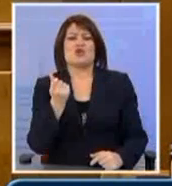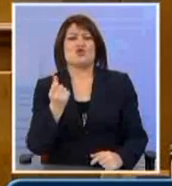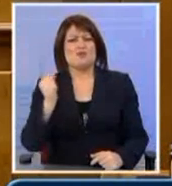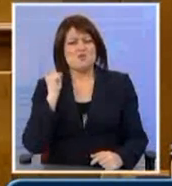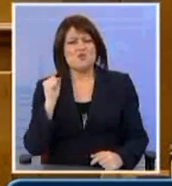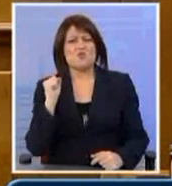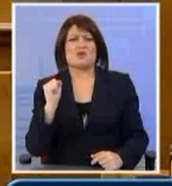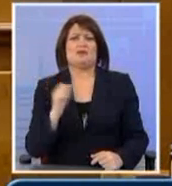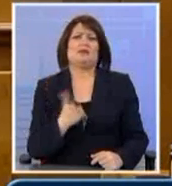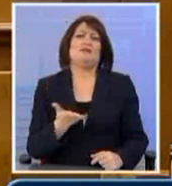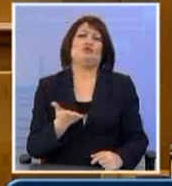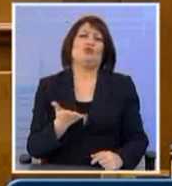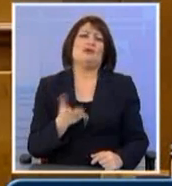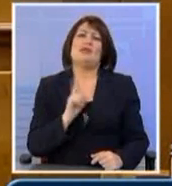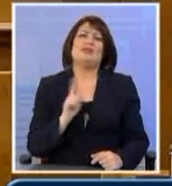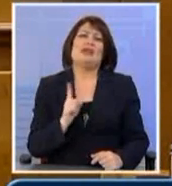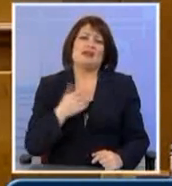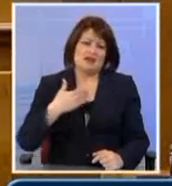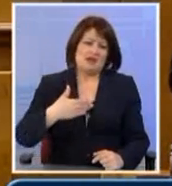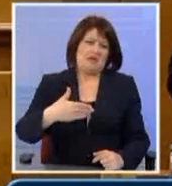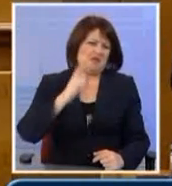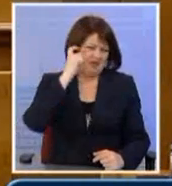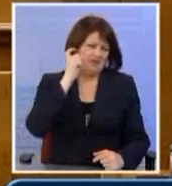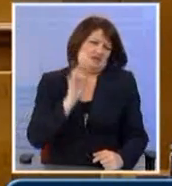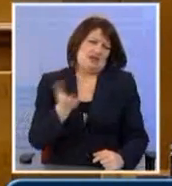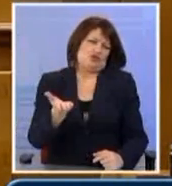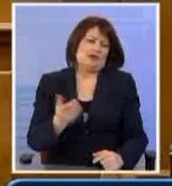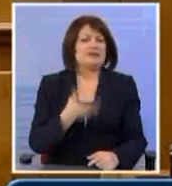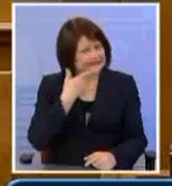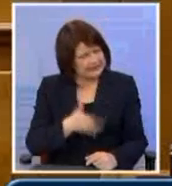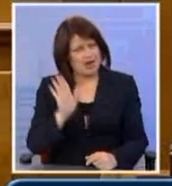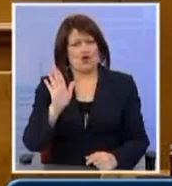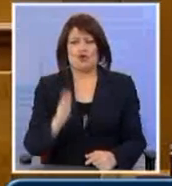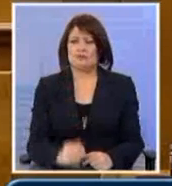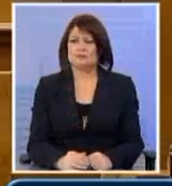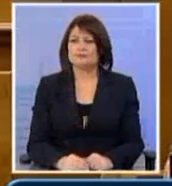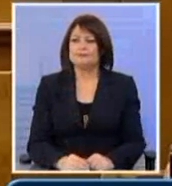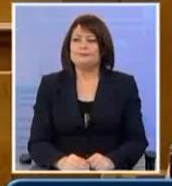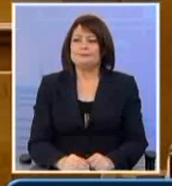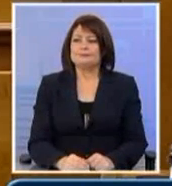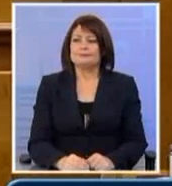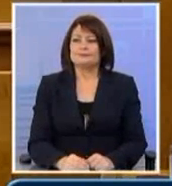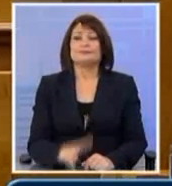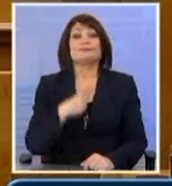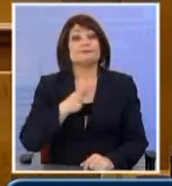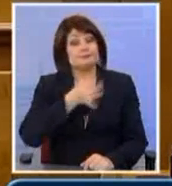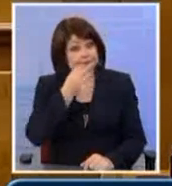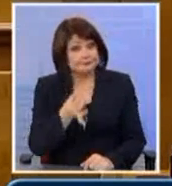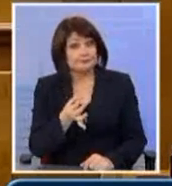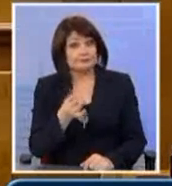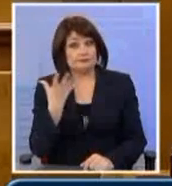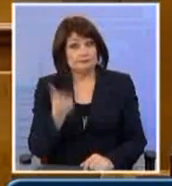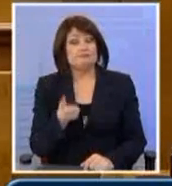είναι ούτε καν στον βαθύ ορίζοντα της σκέψης σας. Κλείνω, κύριε Πρόεδρε, λέγοντας ότι